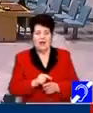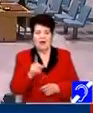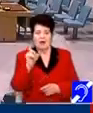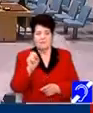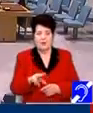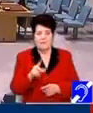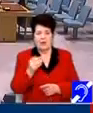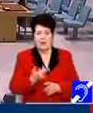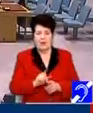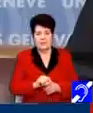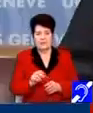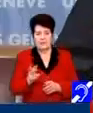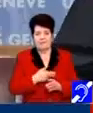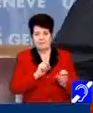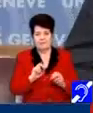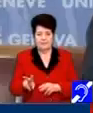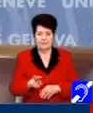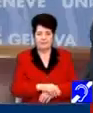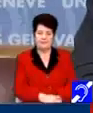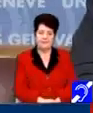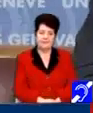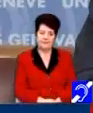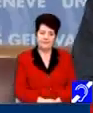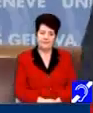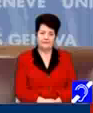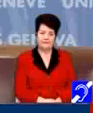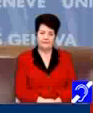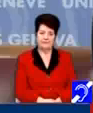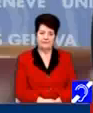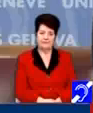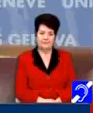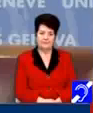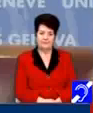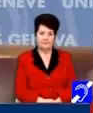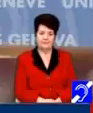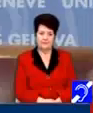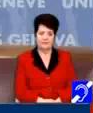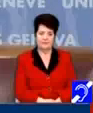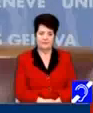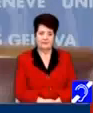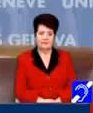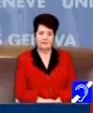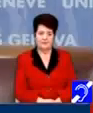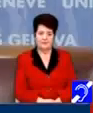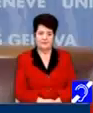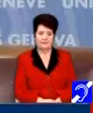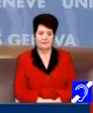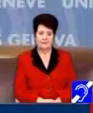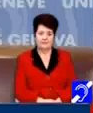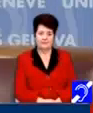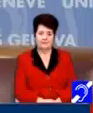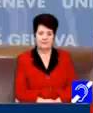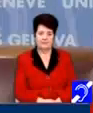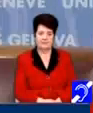au păstrat un moment de reculegere. The use of lethal force must only be a last resort. And you just have to look at the different